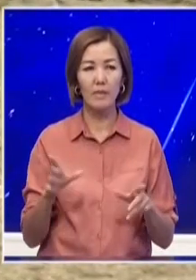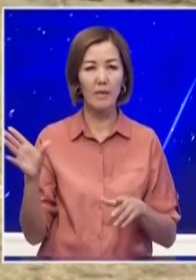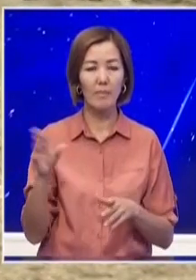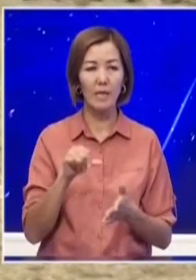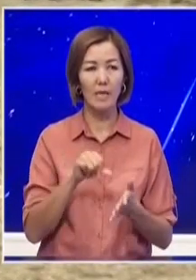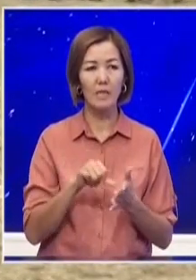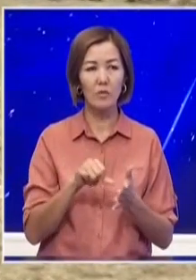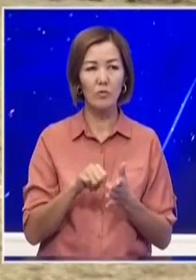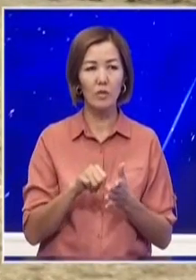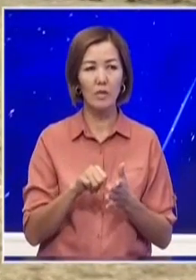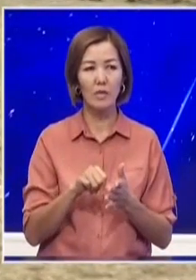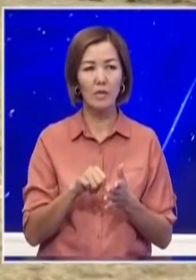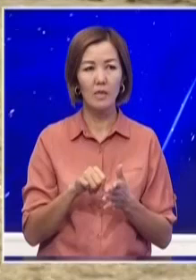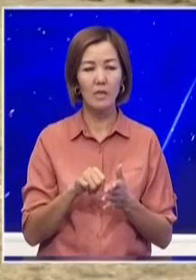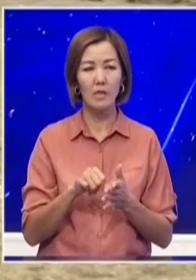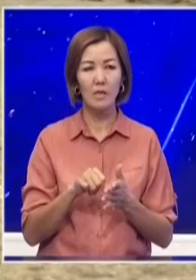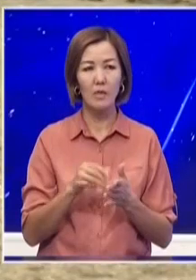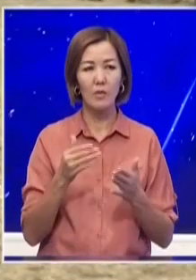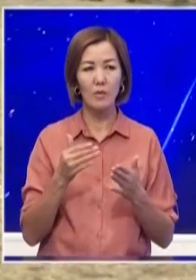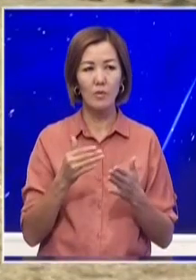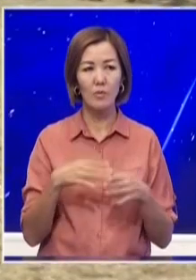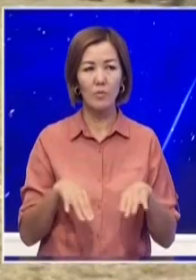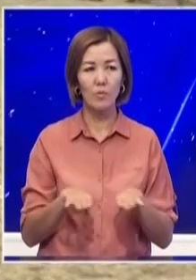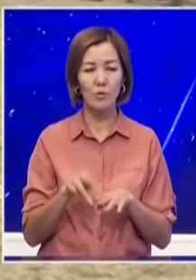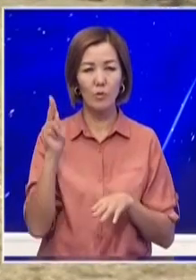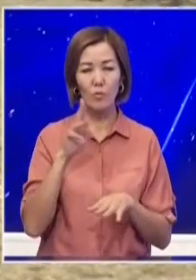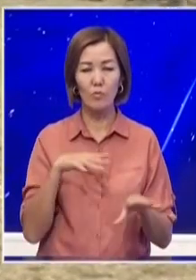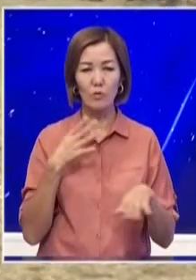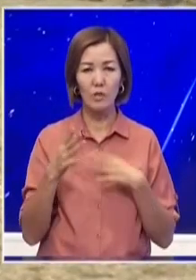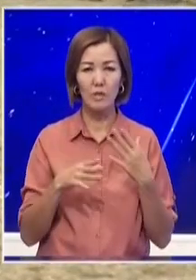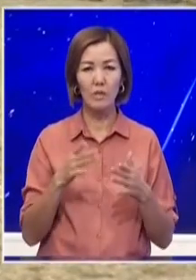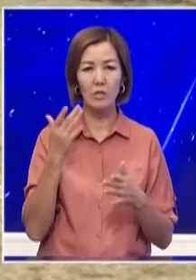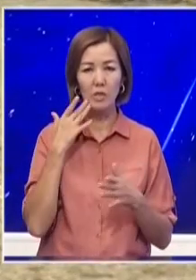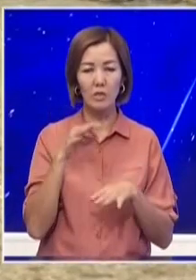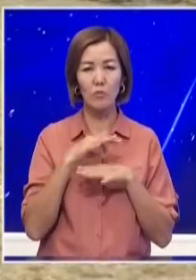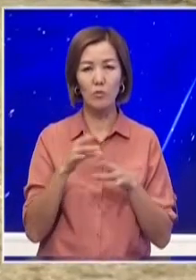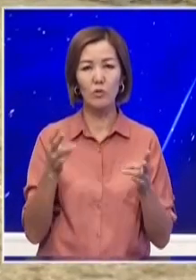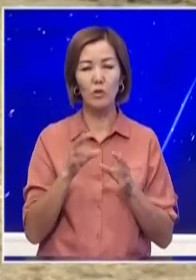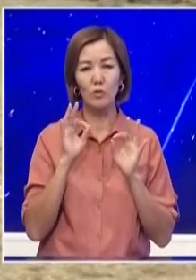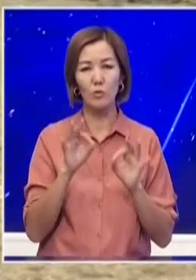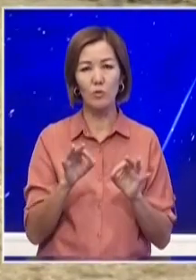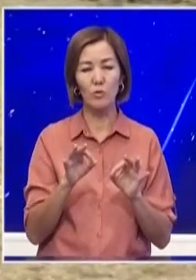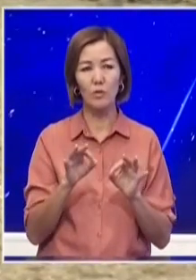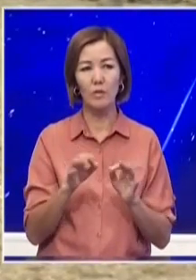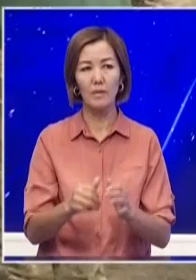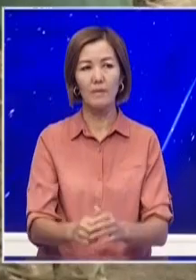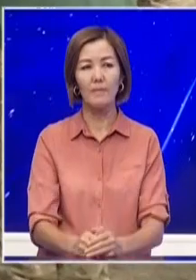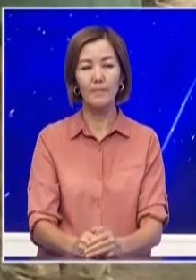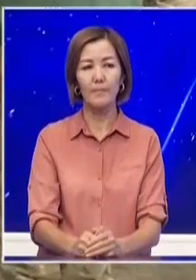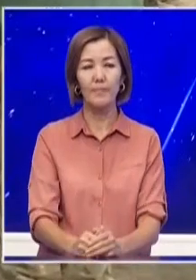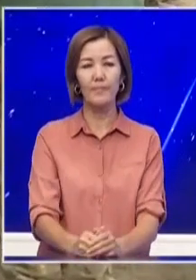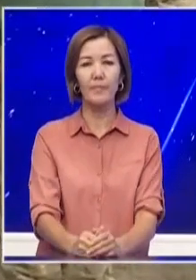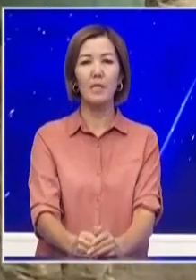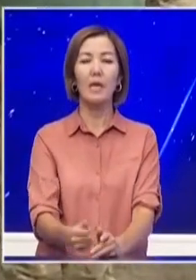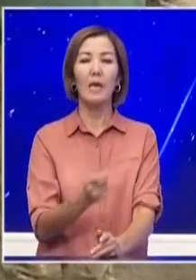азаматтарға өз рахметімді айта отырып, осындай оқу жиын жаттығулары Райымбек ауданында жиі ұйымдастырылып тұрса деймін.